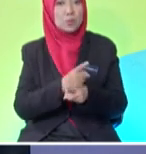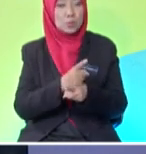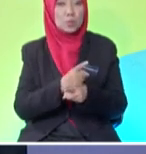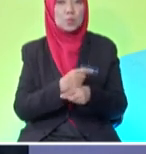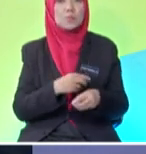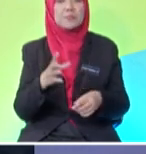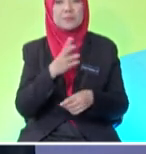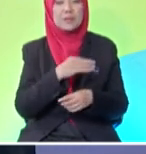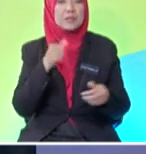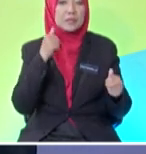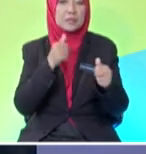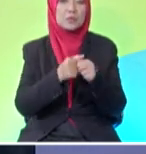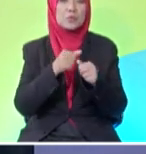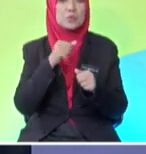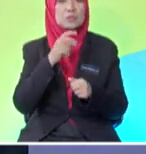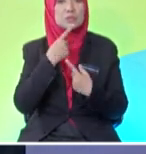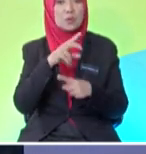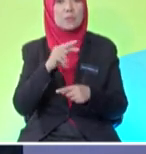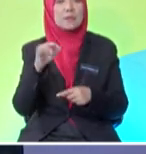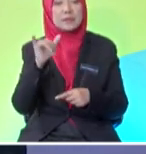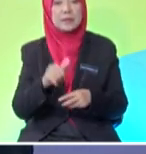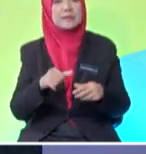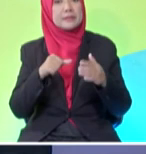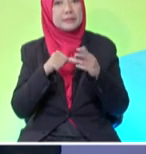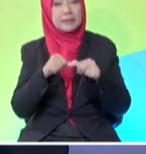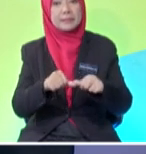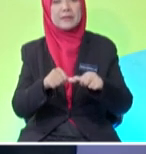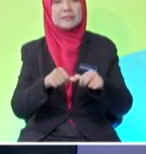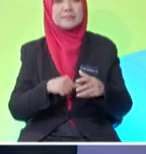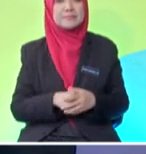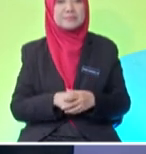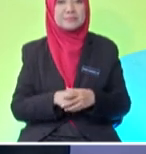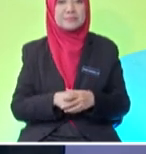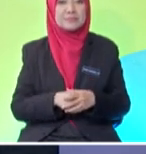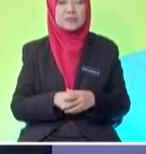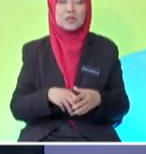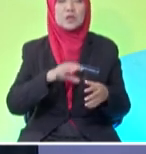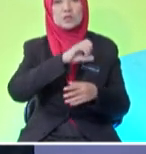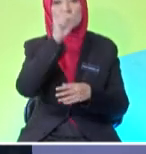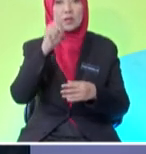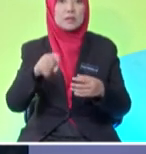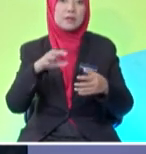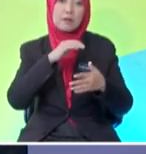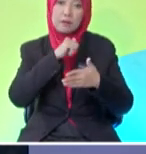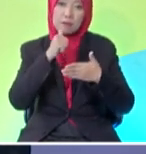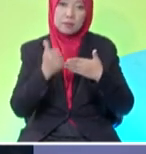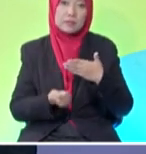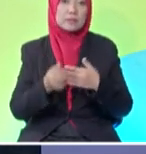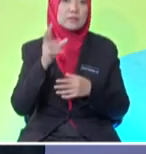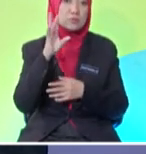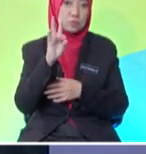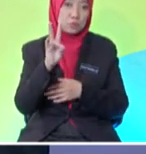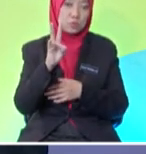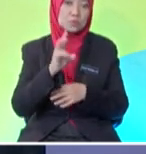menepati skema yang telah ditetapkan Oke seharusnya soal yang tak Hai soal yang ketujuh Oke